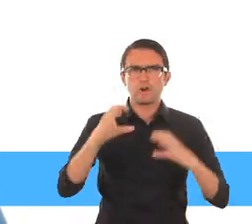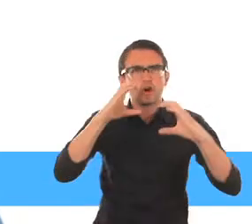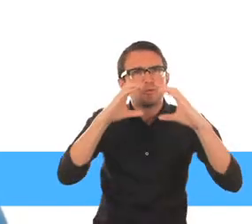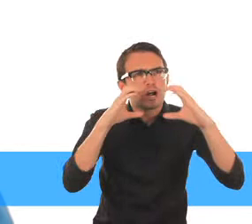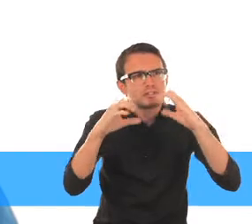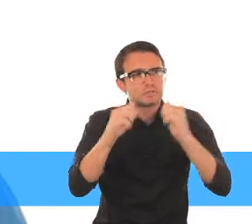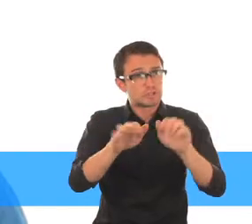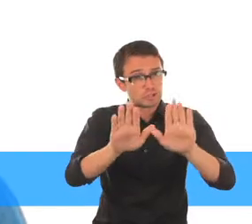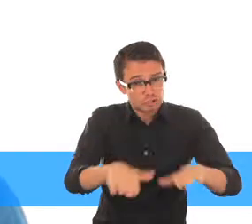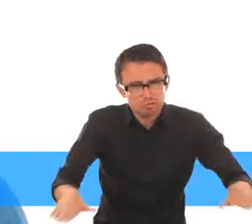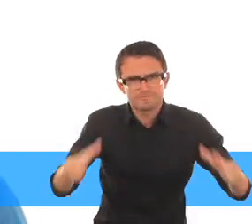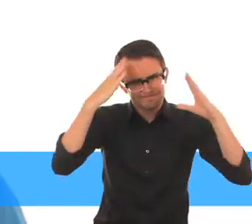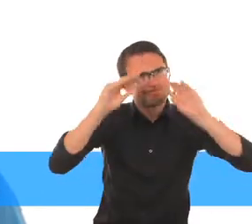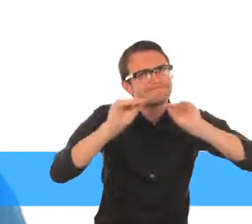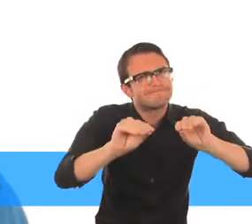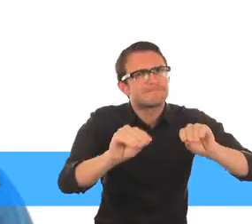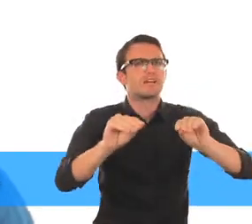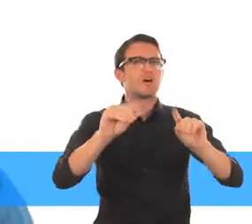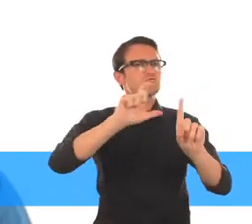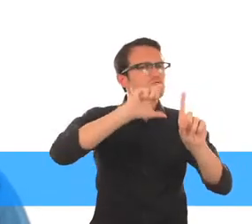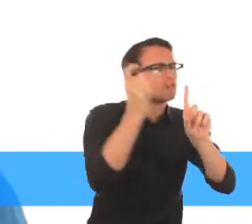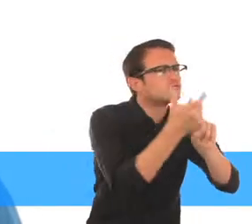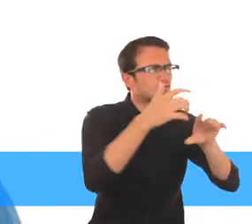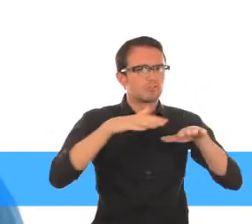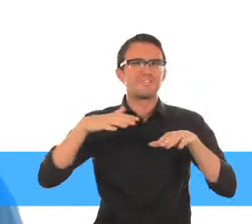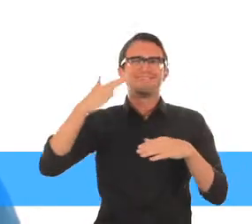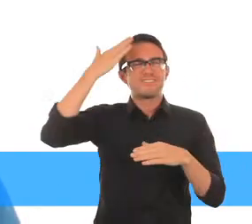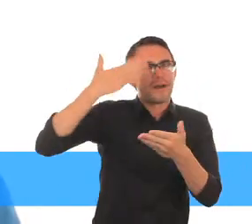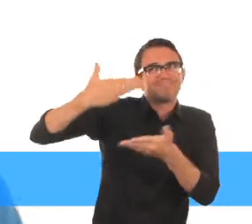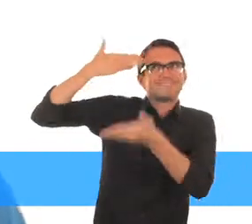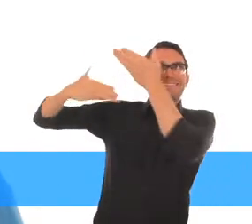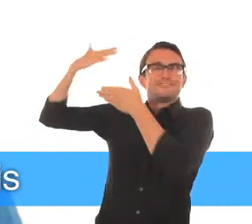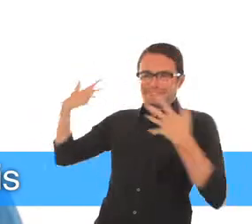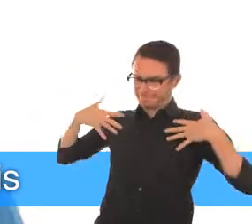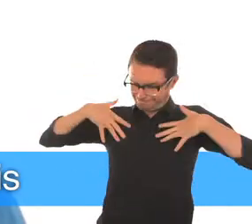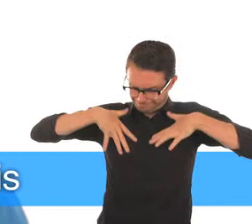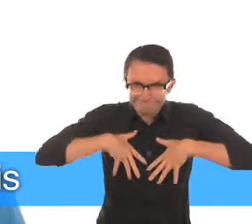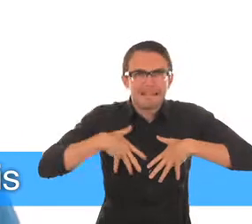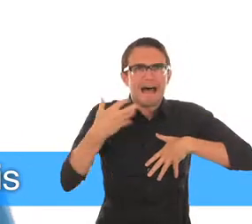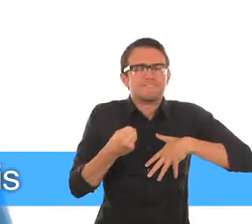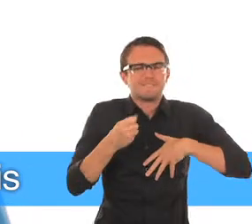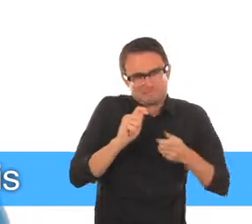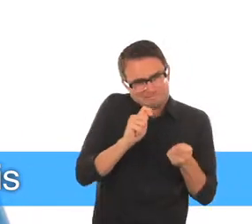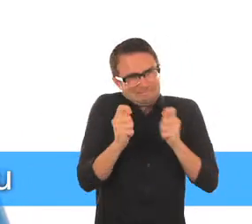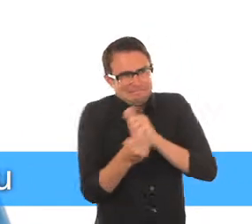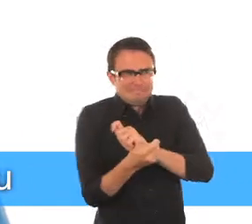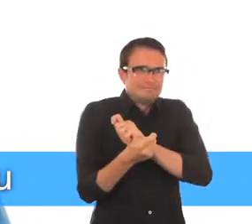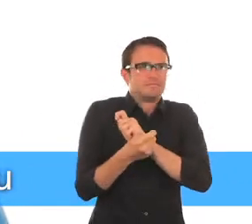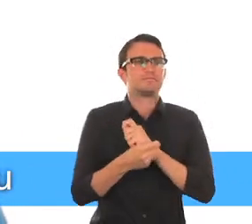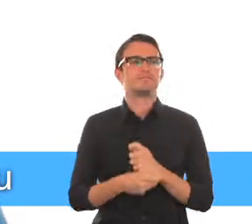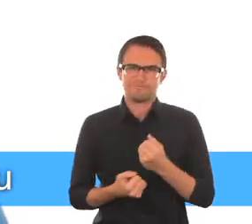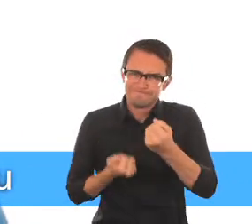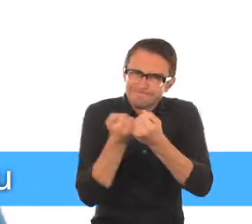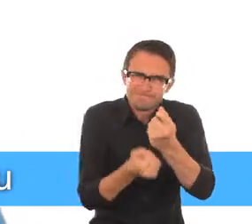barrières sociales et culturelles. Nous savons que changer des croyances profondément enracinées peut s'avérer difficile et prendre beaucoup de temps, mais les initiatives de